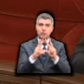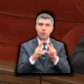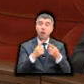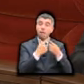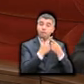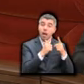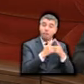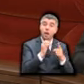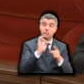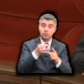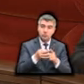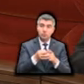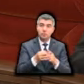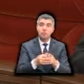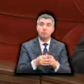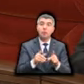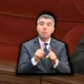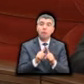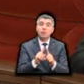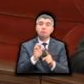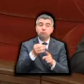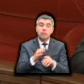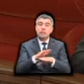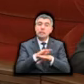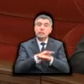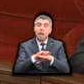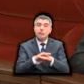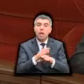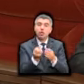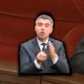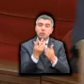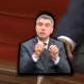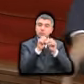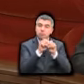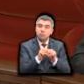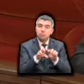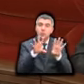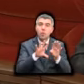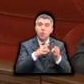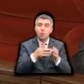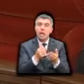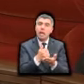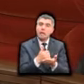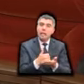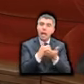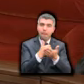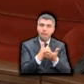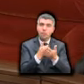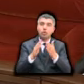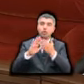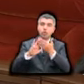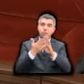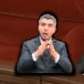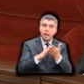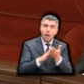اللي كتسمح أنه تفعيل هذه السياسة الجديدة يتم على أرض الواقع. طبيعة الحال كاين دعم المجتمع المدني، وكاين كذلك